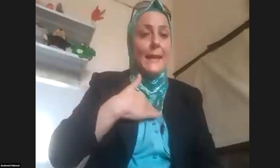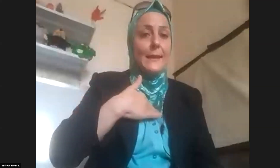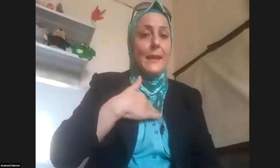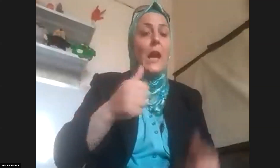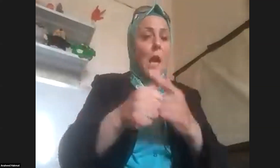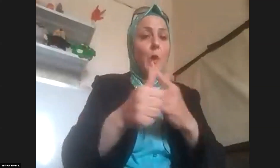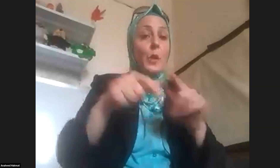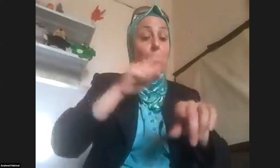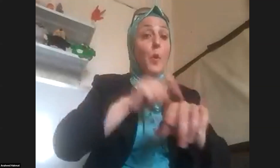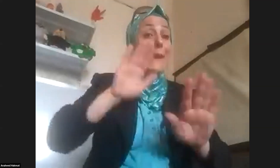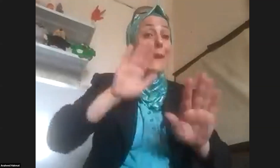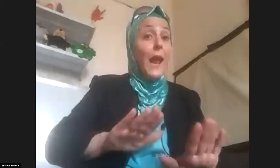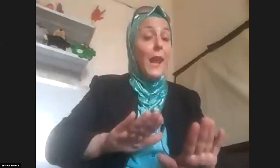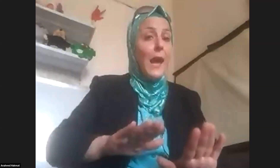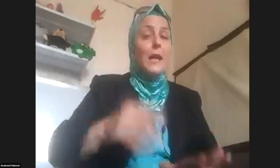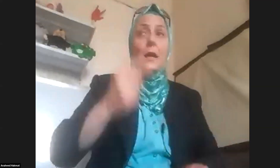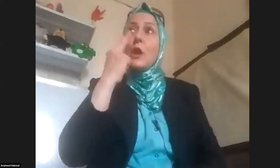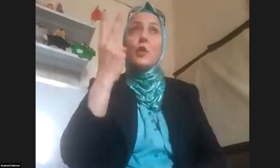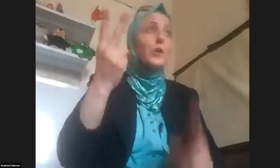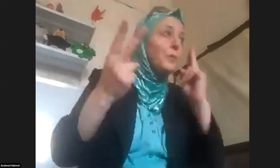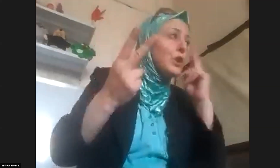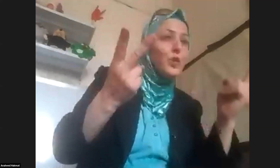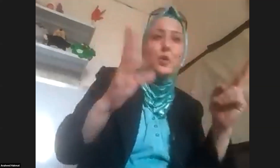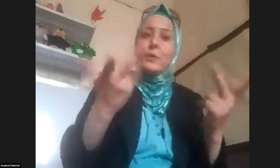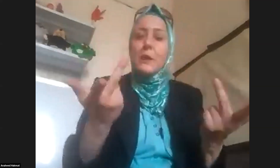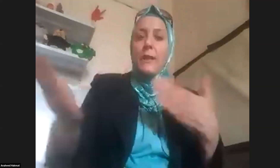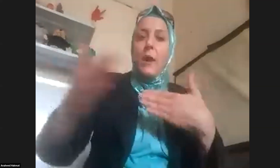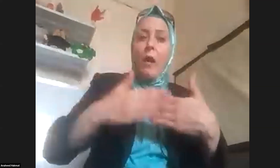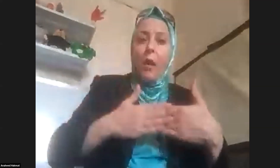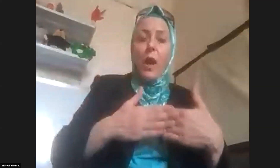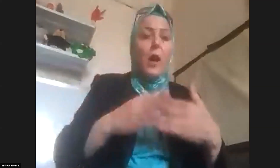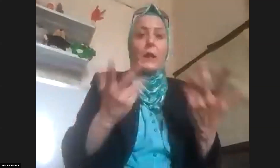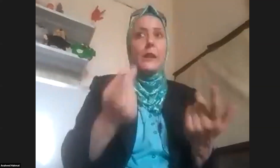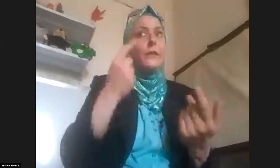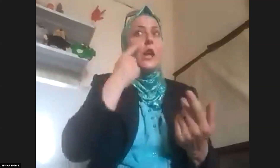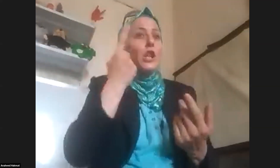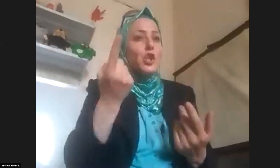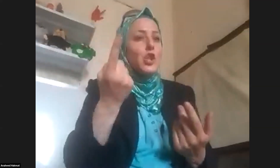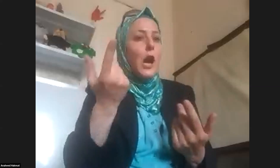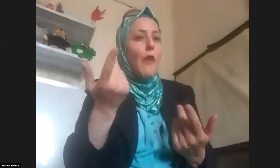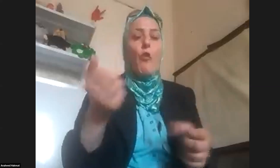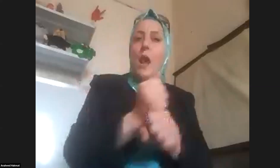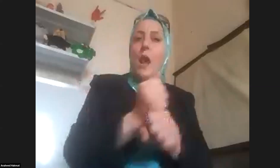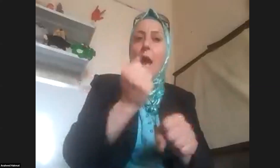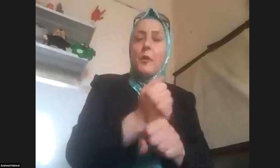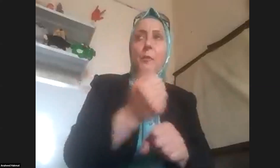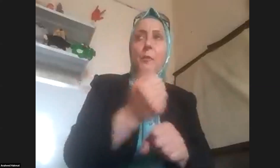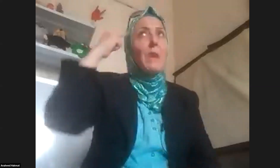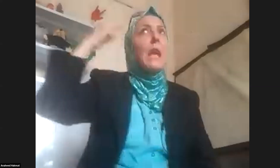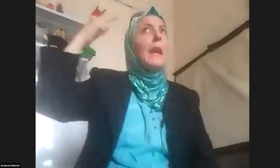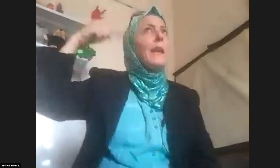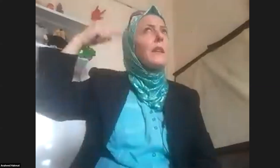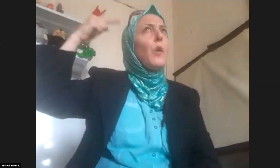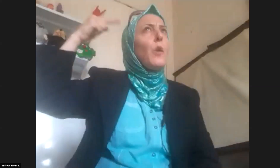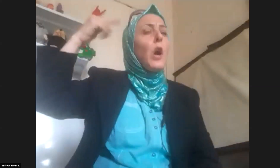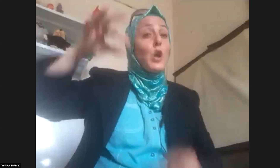عملية تقصي آرائهم، كيف هم واجهوا قضية الإغلاق، لكيف شافوا دورهم، لكيف شافوا التوقعات المطلوبة منهم، بعدين التوقعات